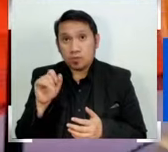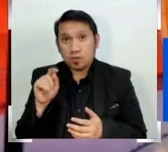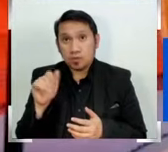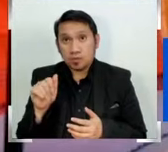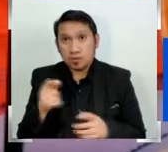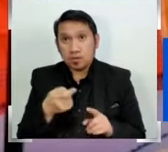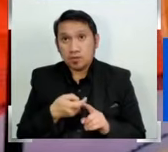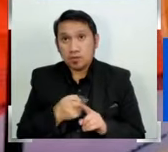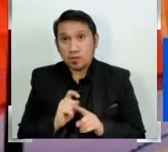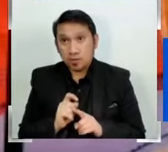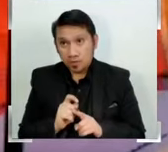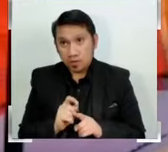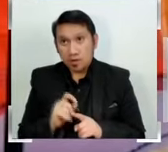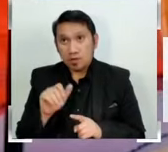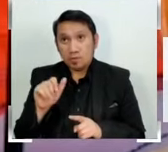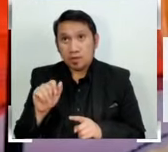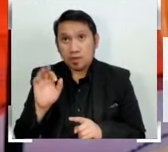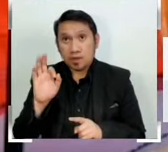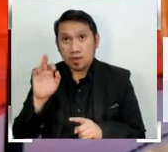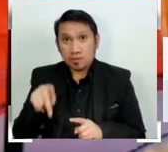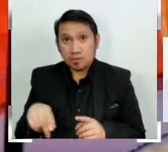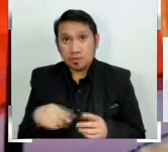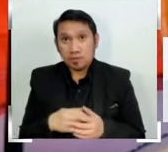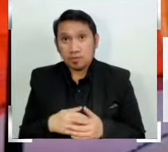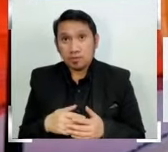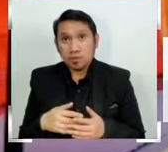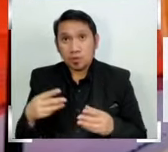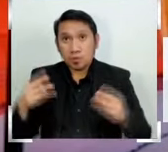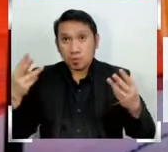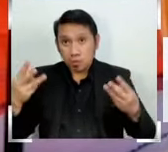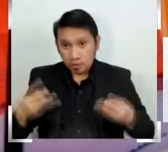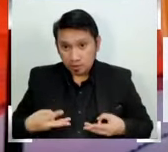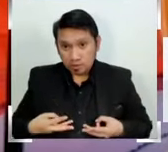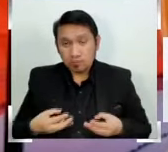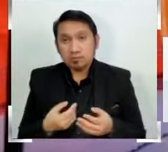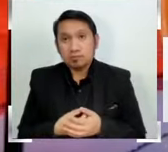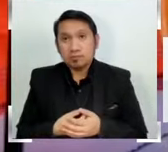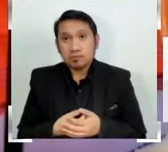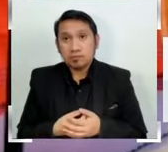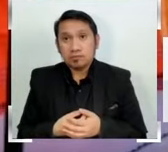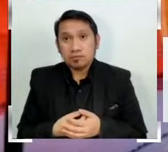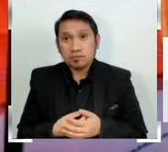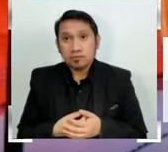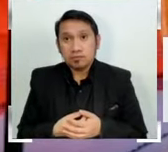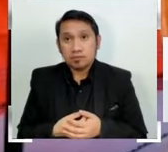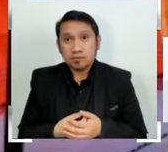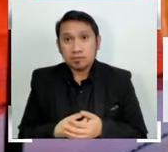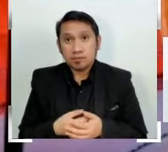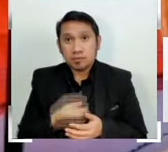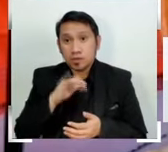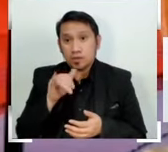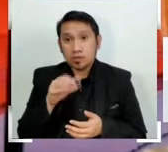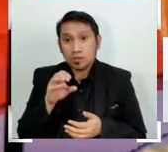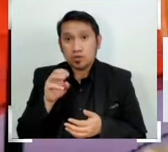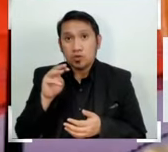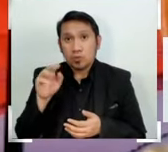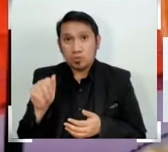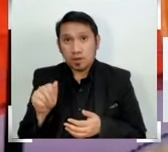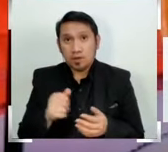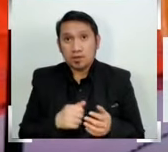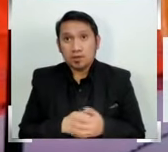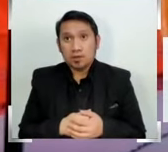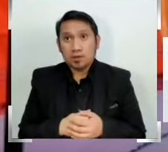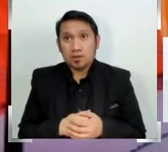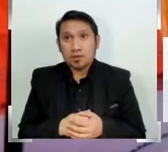Philippines, was welcomed by Joe Masisundao and